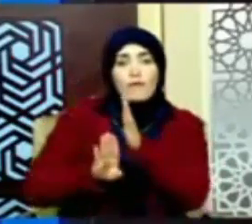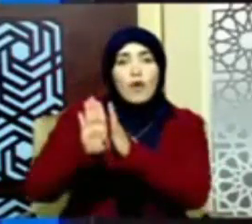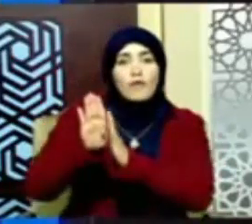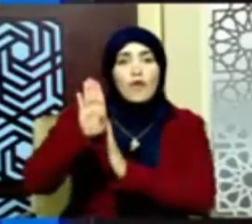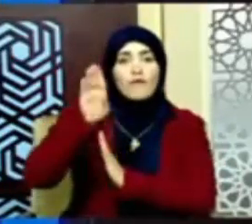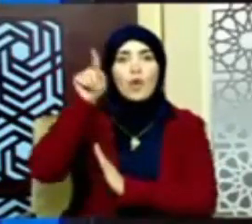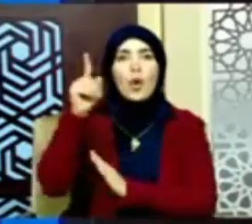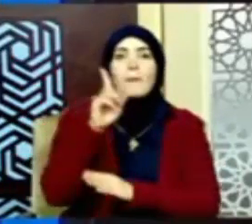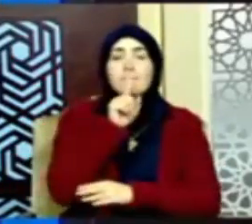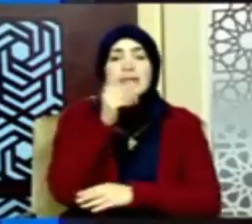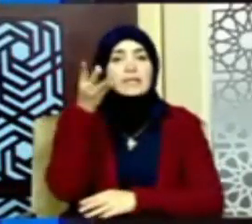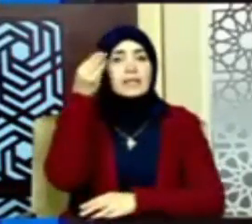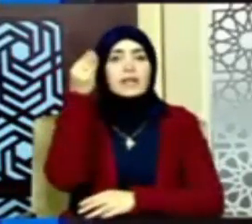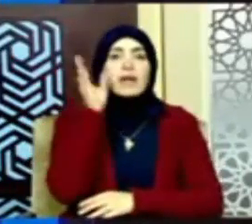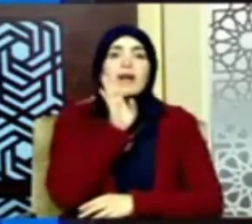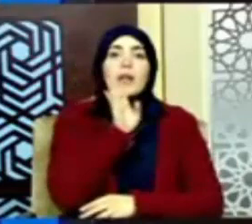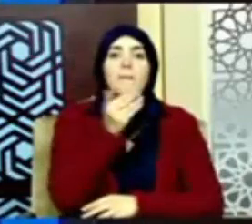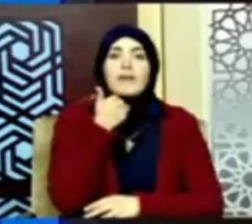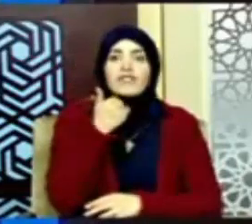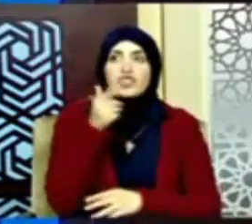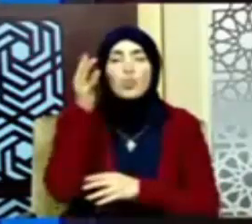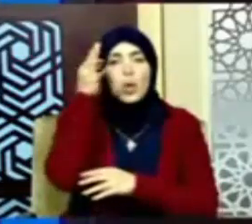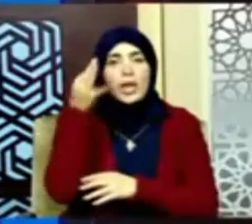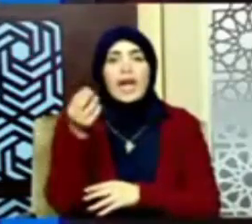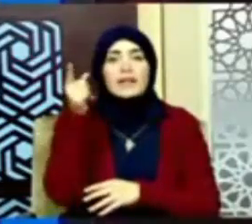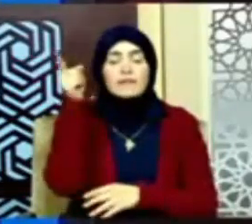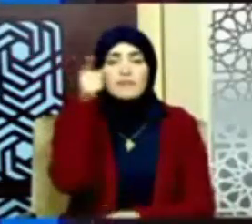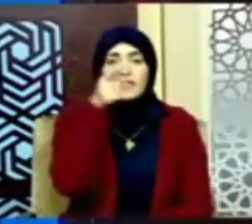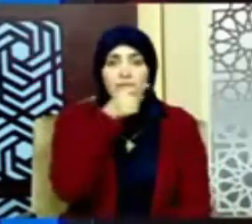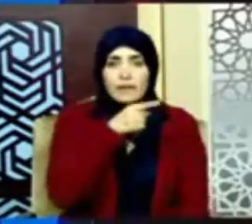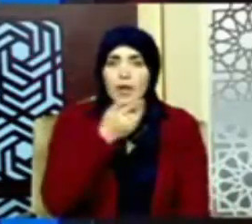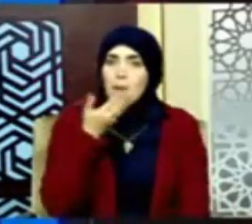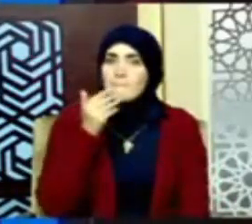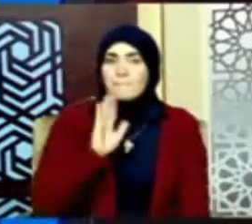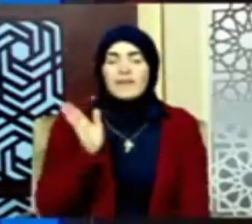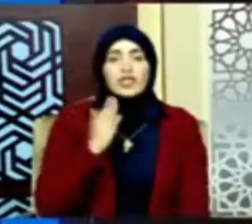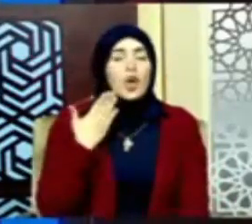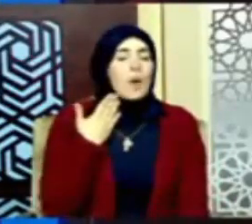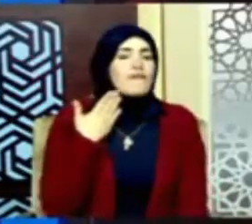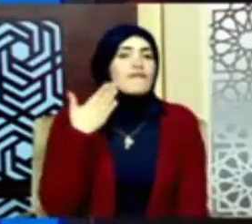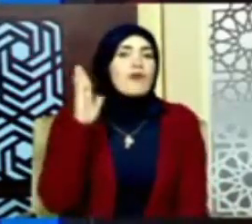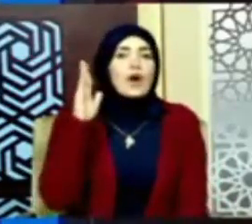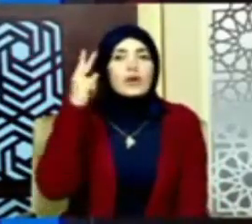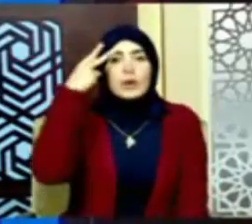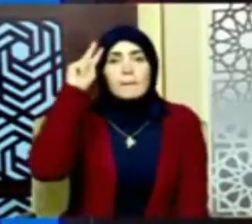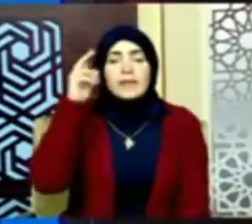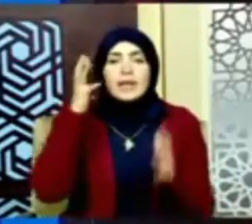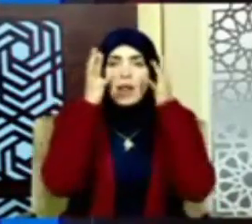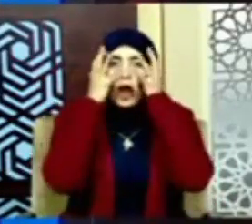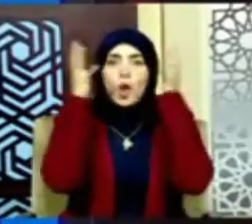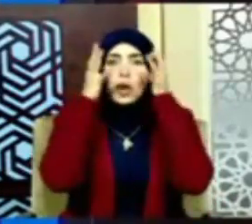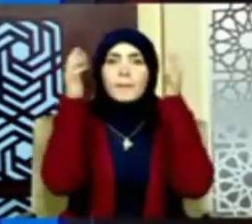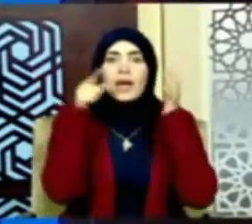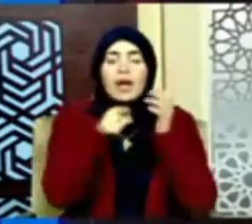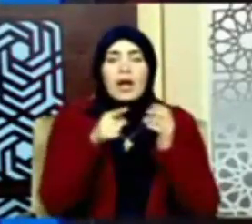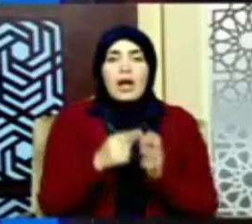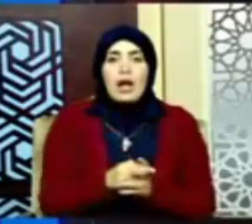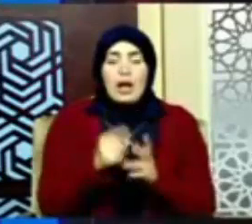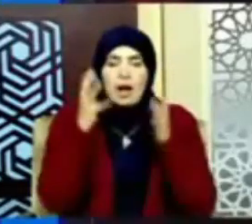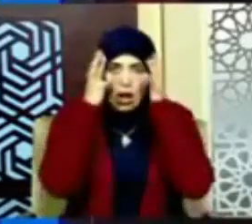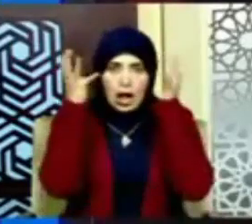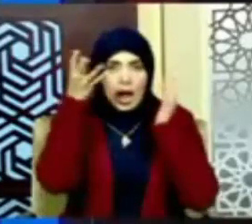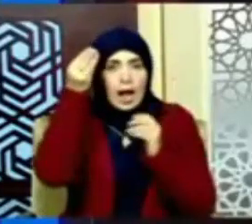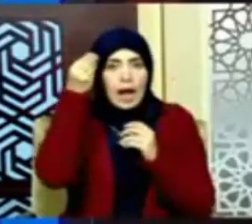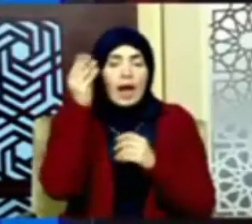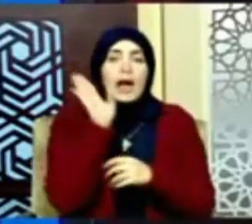والسيف اليماني. ولذا كان الشاعر يقول ما الفخر إلا لأهل العلم، لم يقل العلم الشرعي فقط،